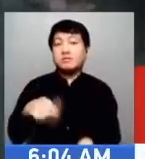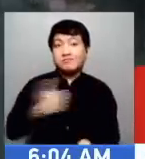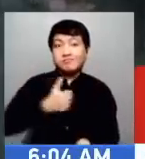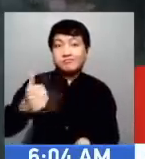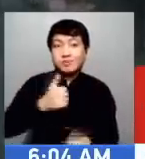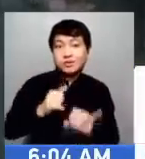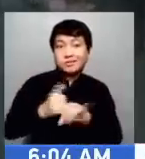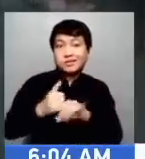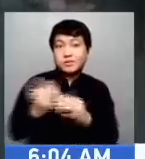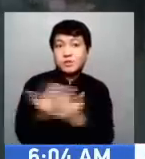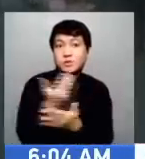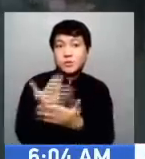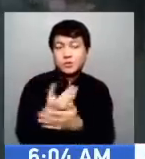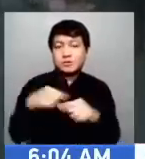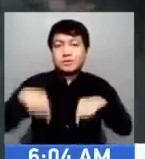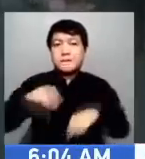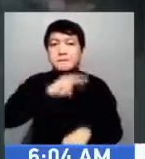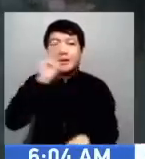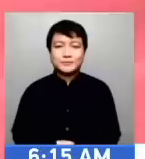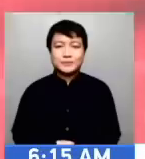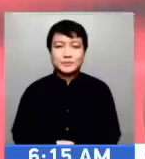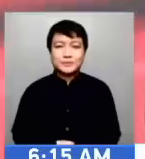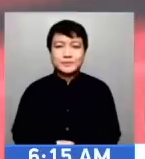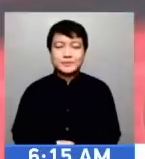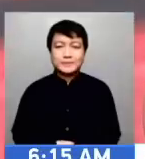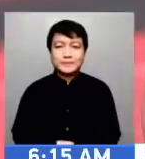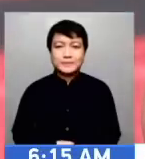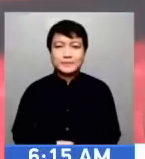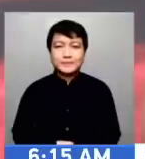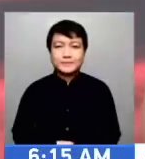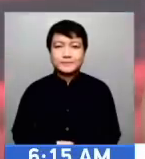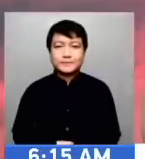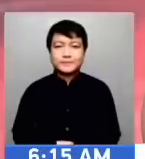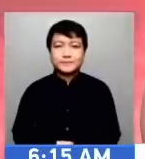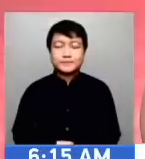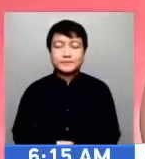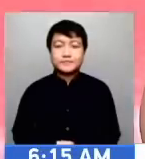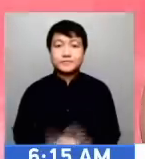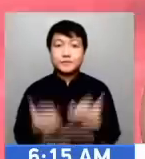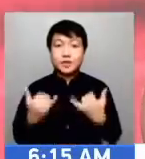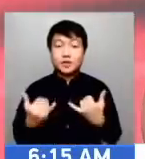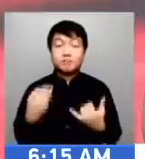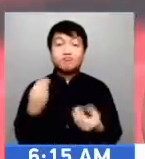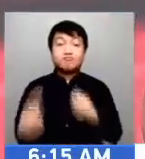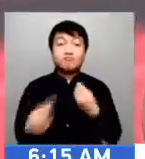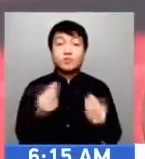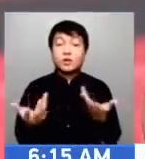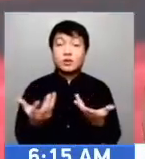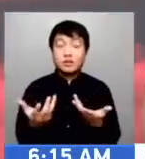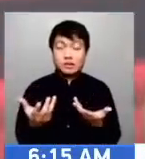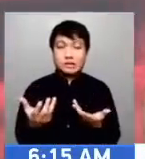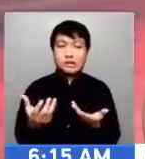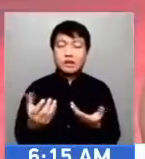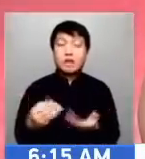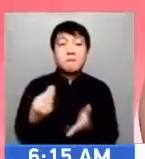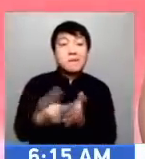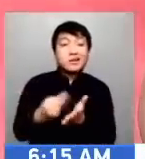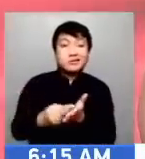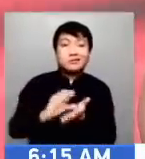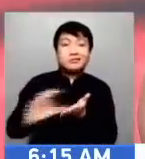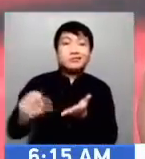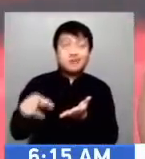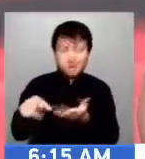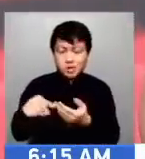Bam Alegre, para sa GMA Integrated News. Magbibigay ng cash for work assistance ng Department of Social Welfare and Development sa